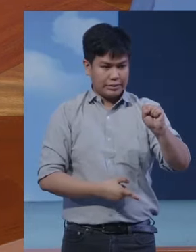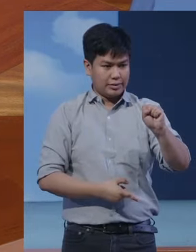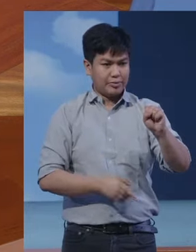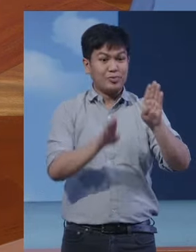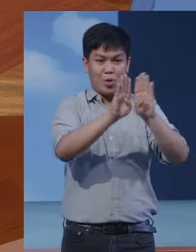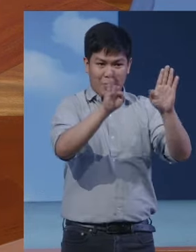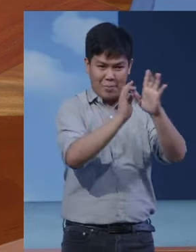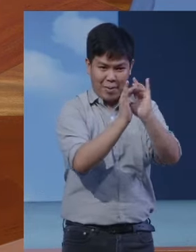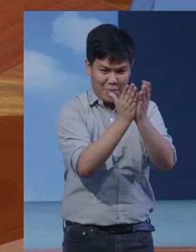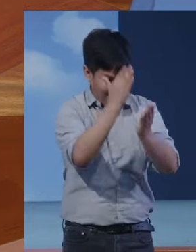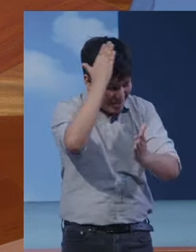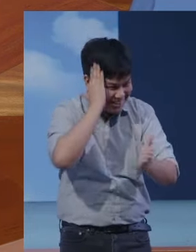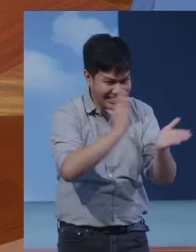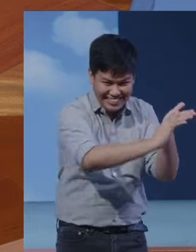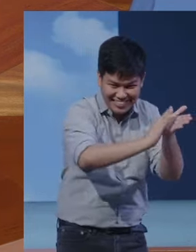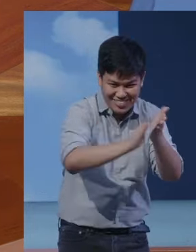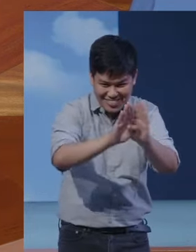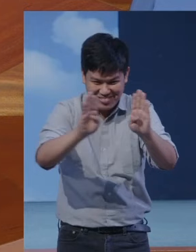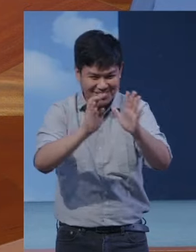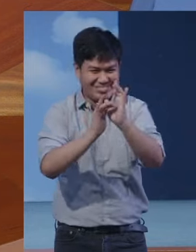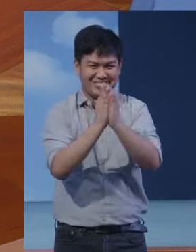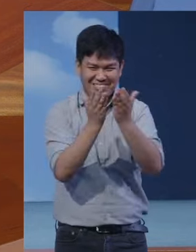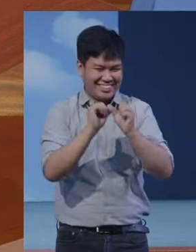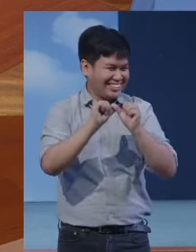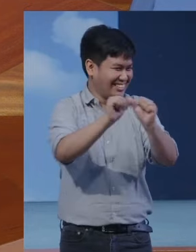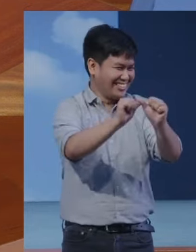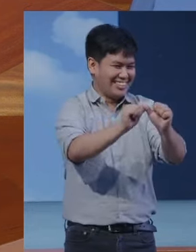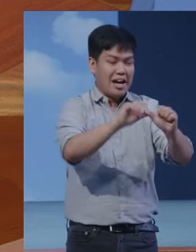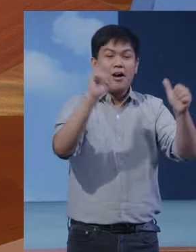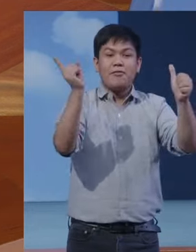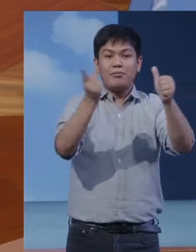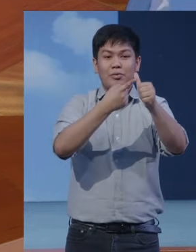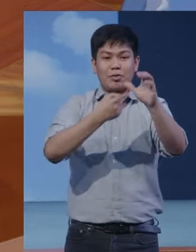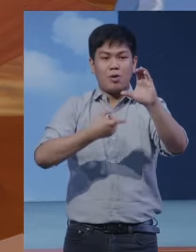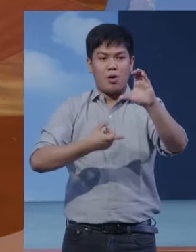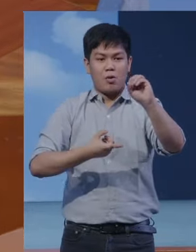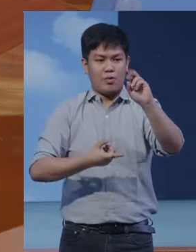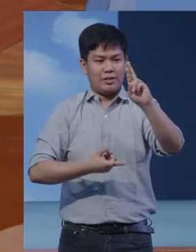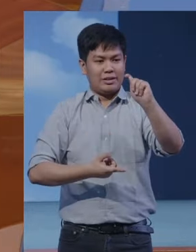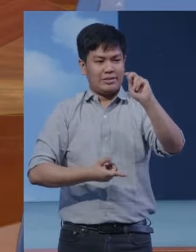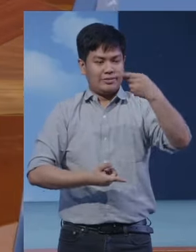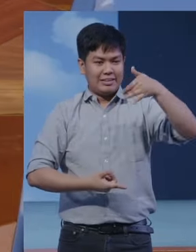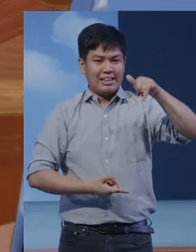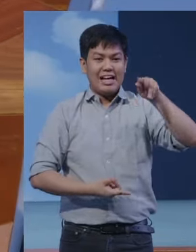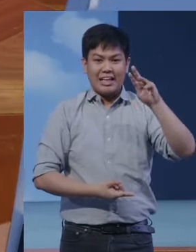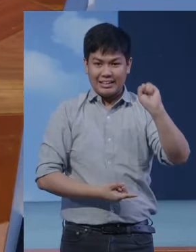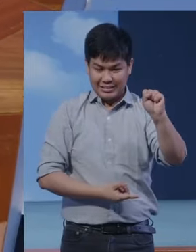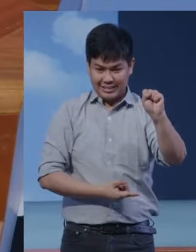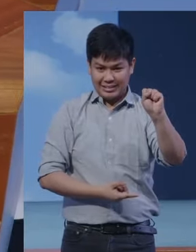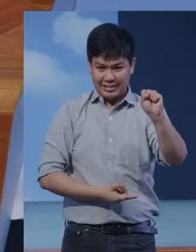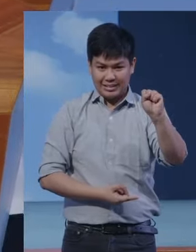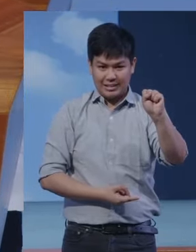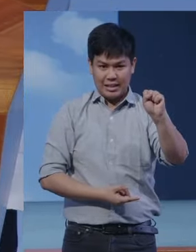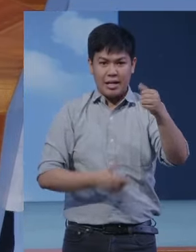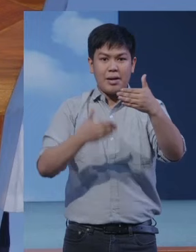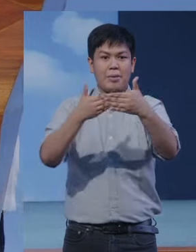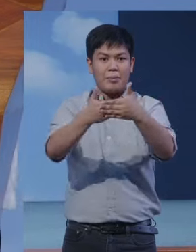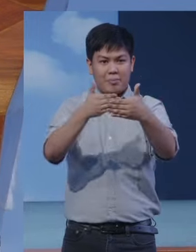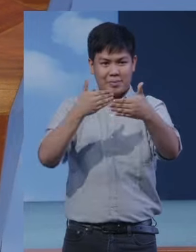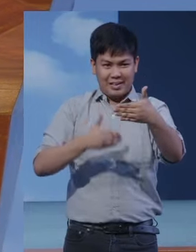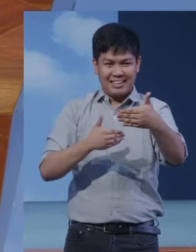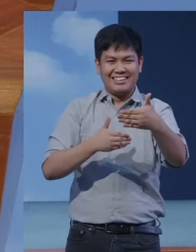ating mga Bibliya doon 1 Corinthians po Baka hindi niyo alam I Just Before